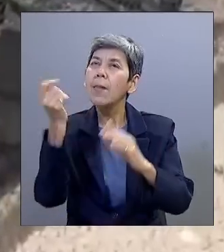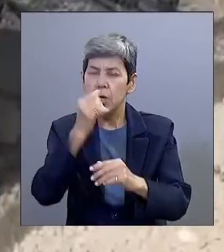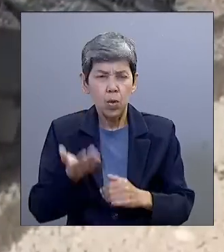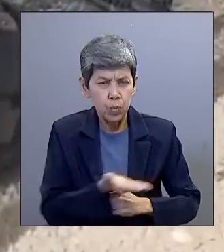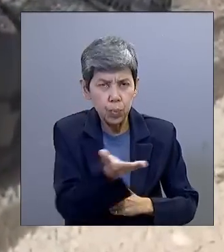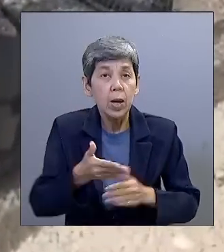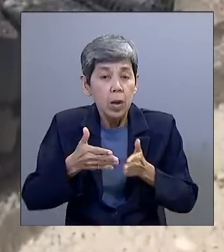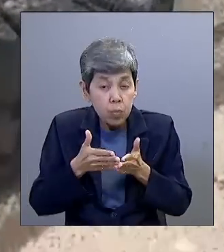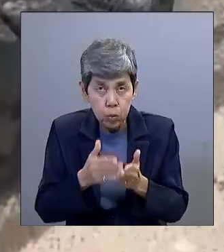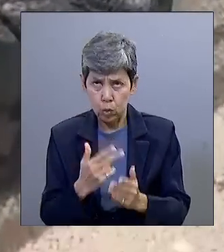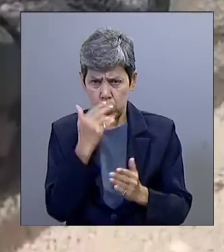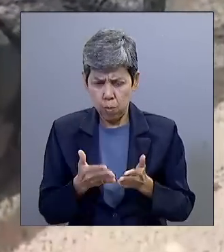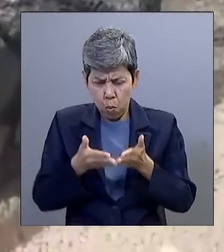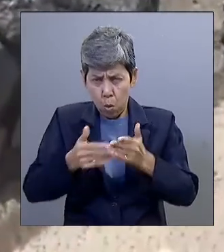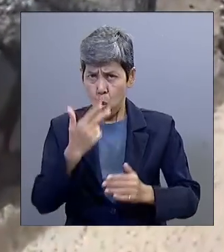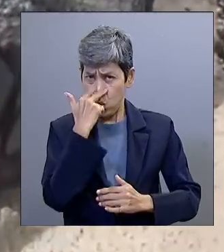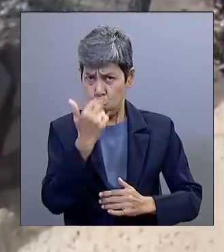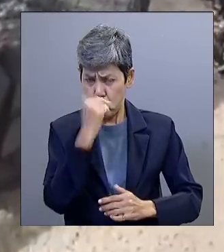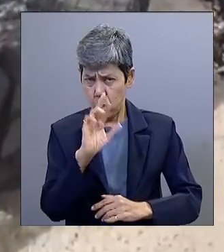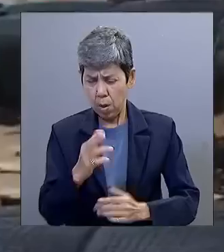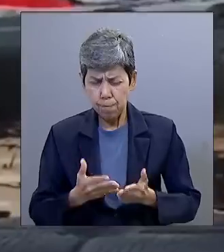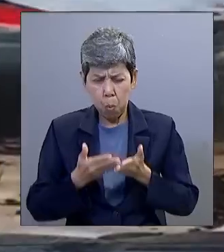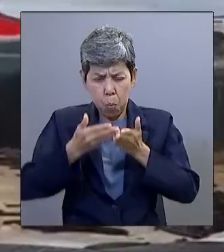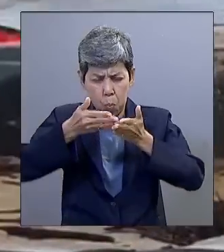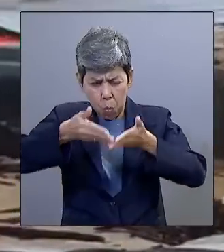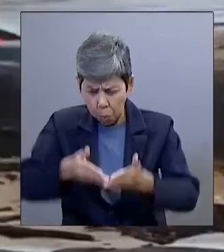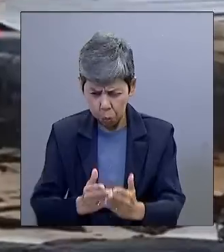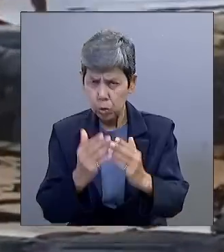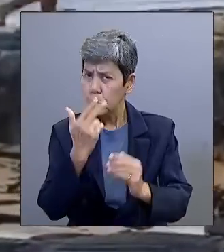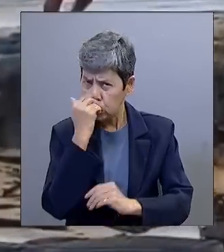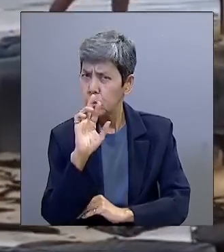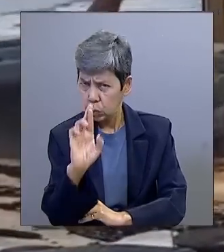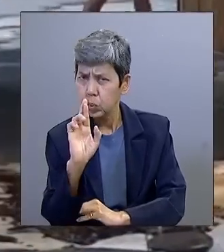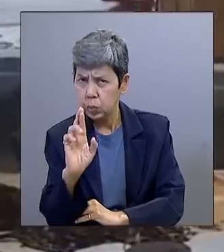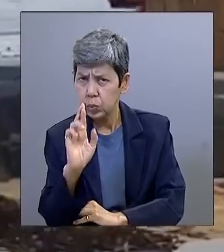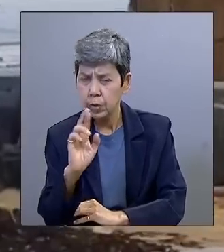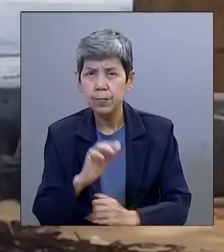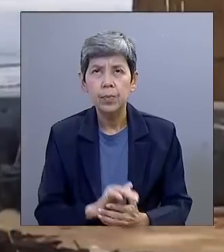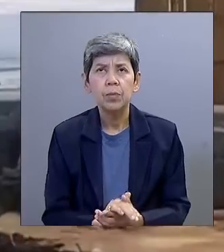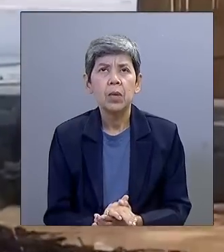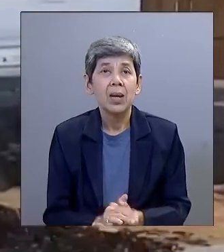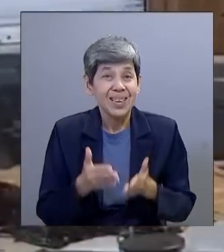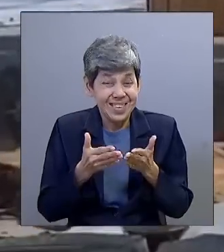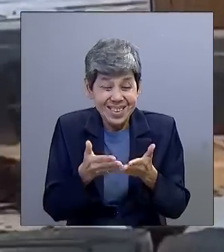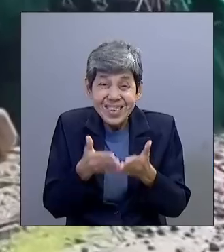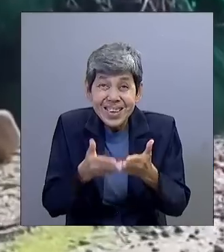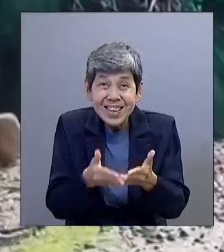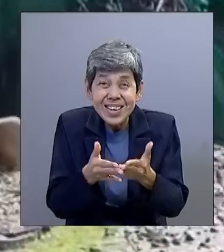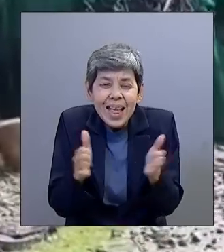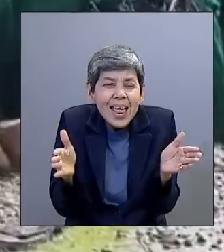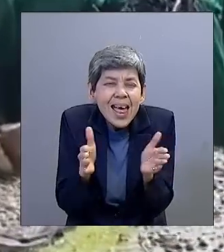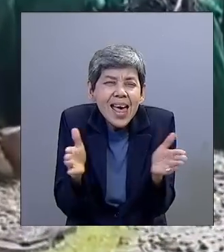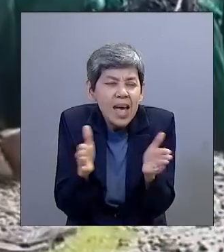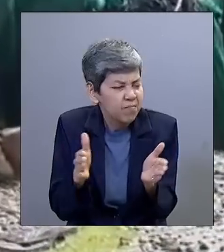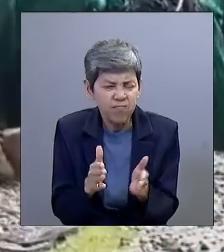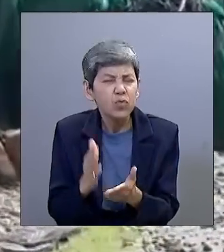อให้ชาวเรือควบคุมเรือใช้ความระมัดระวังในการเดินเรือนะคะซึ่งเรือที่มีขนาดเล็ก